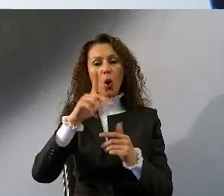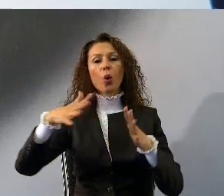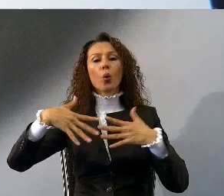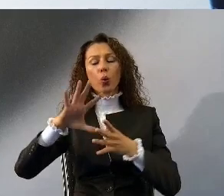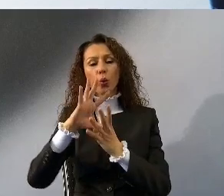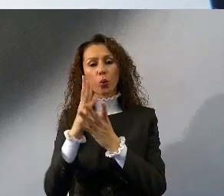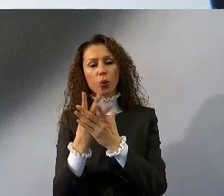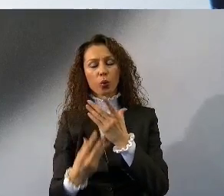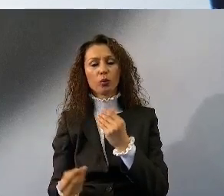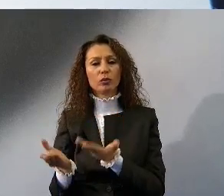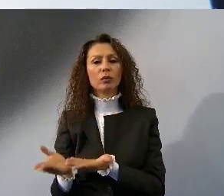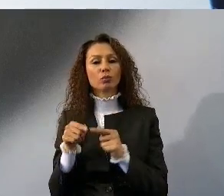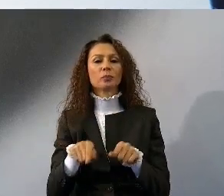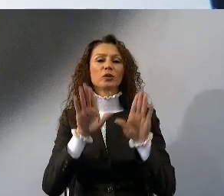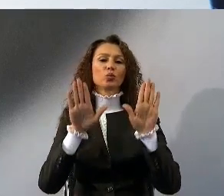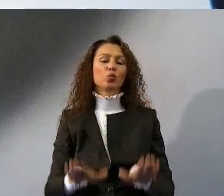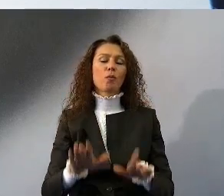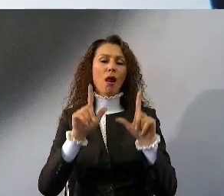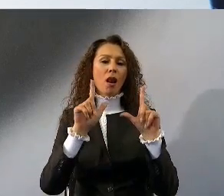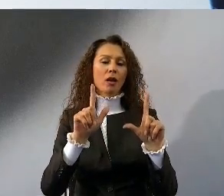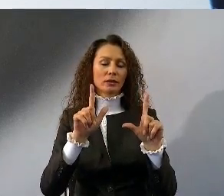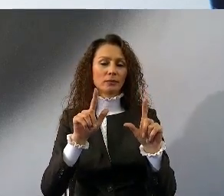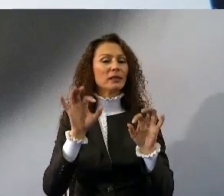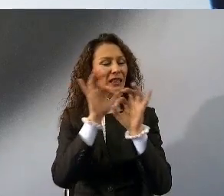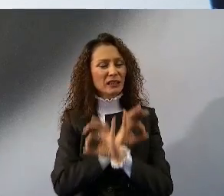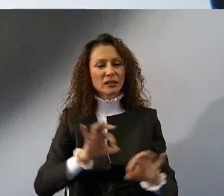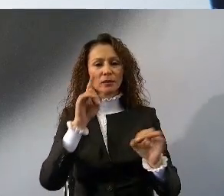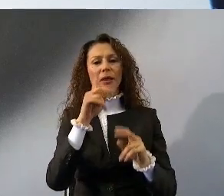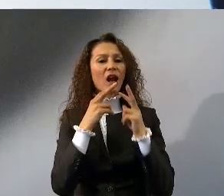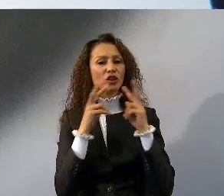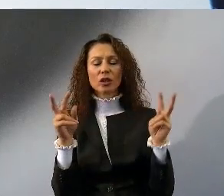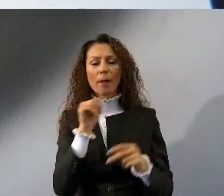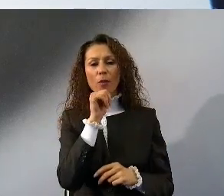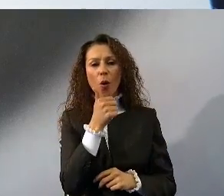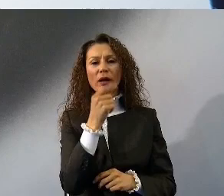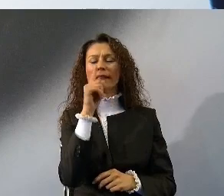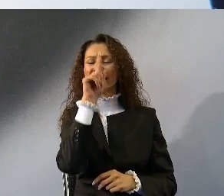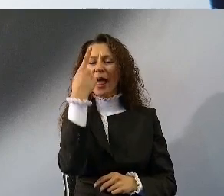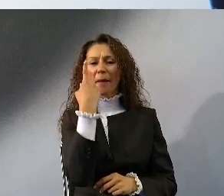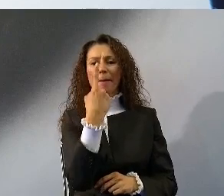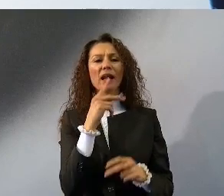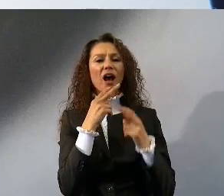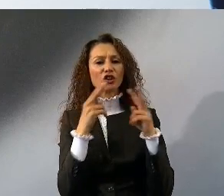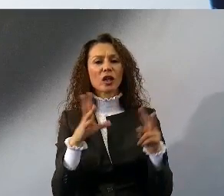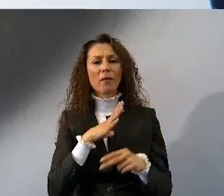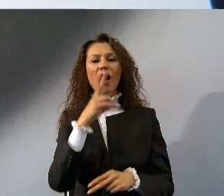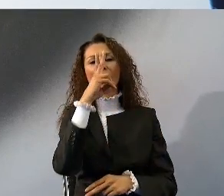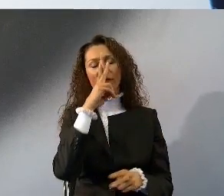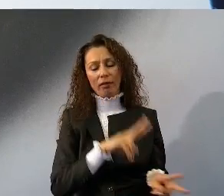kurutuyoruz. Burada bir durmak lazım. Yani bunun hiçbir açıklaması yok. Bunun tek bir açıklaması var.